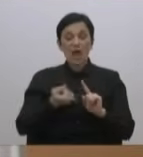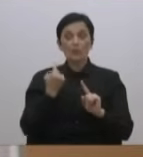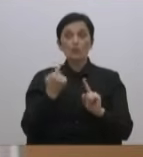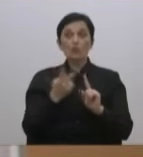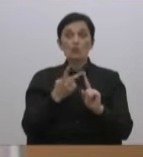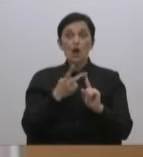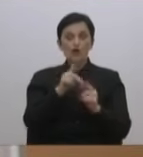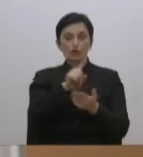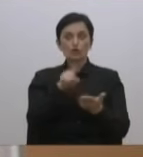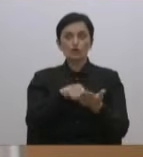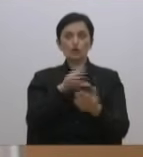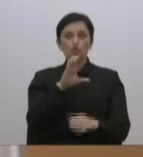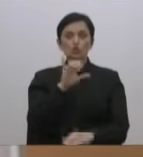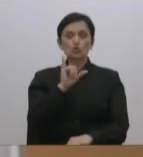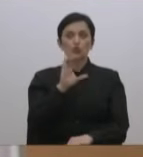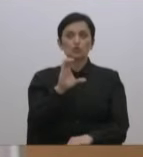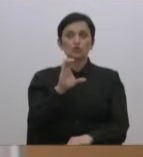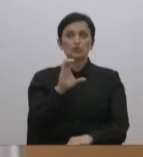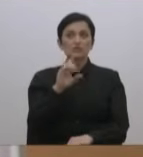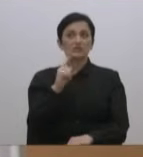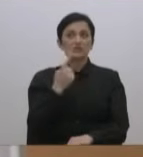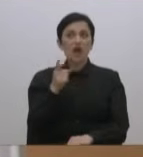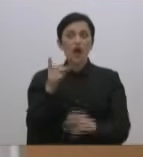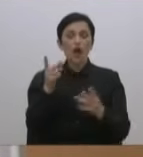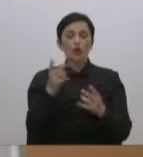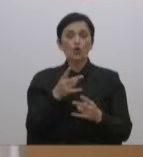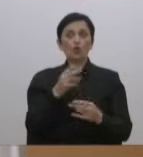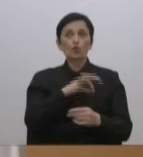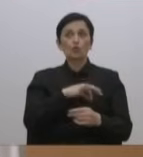მეორე შეკითხვა რომ მქონდა სუს რატომ დაშჭირდა იუსტიციის